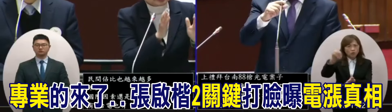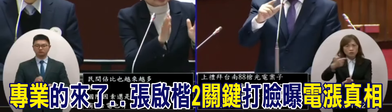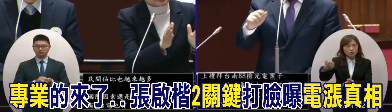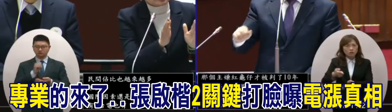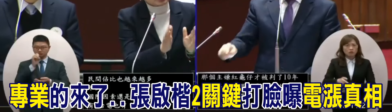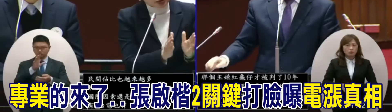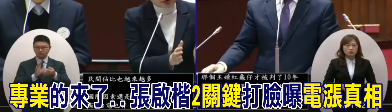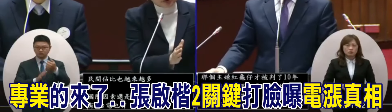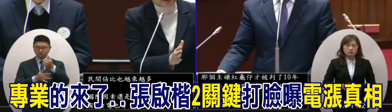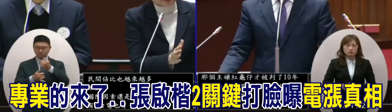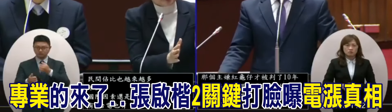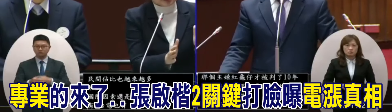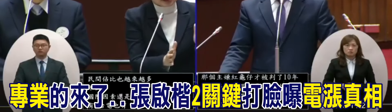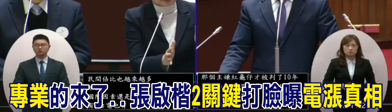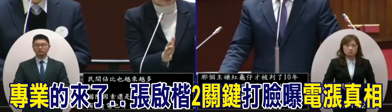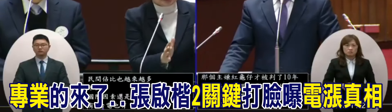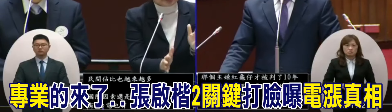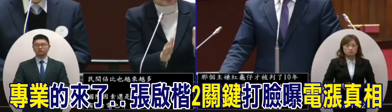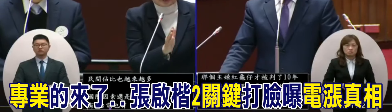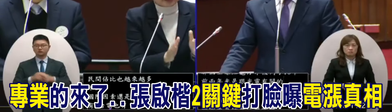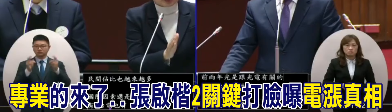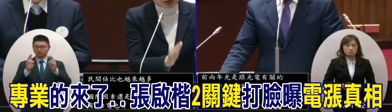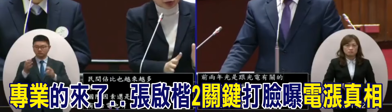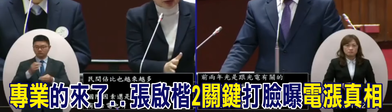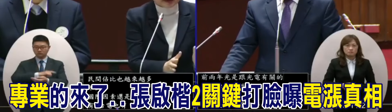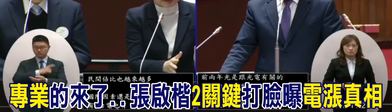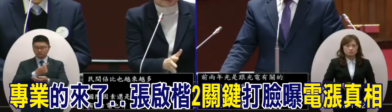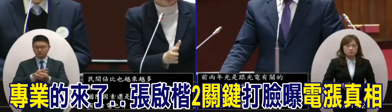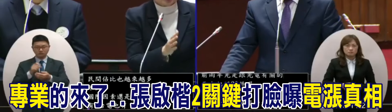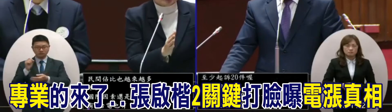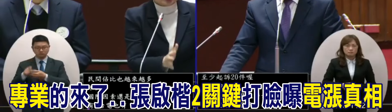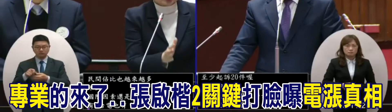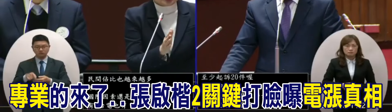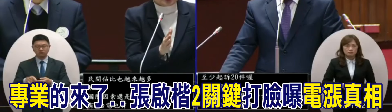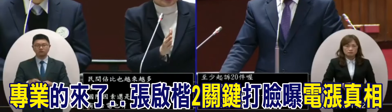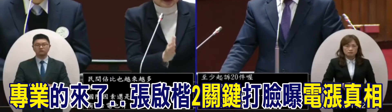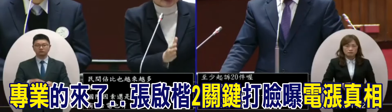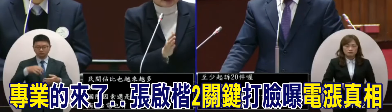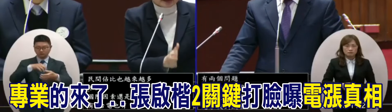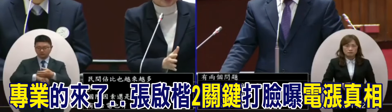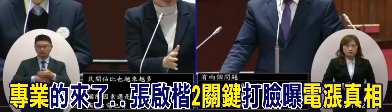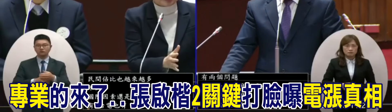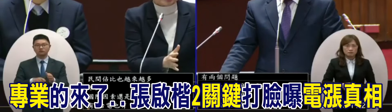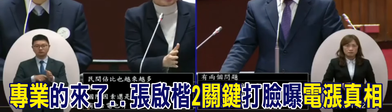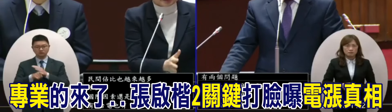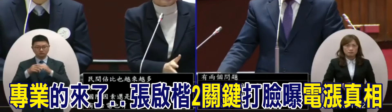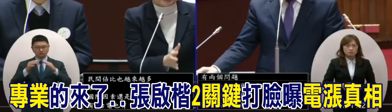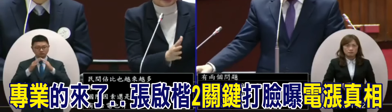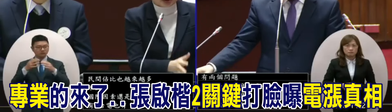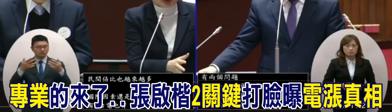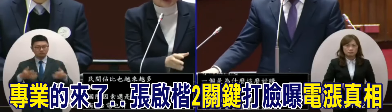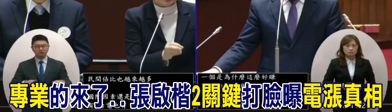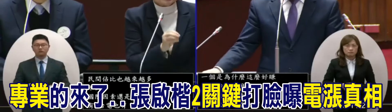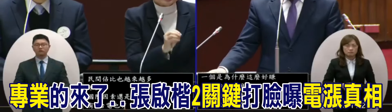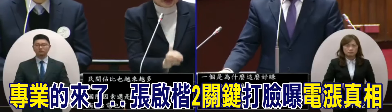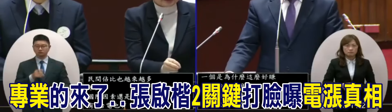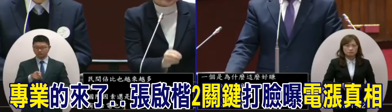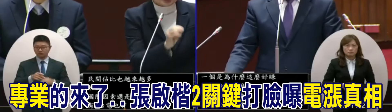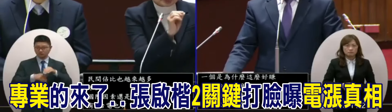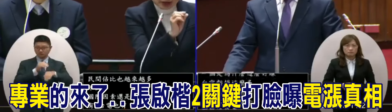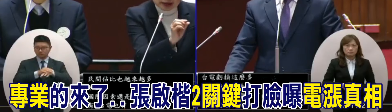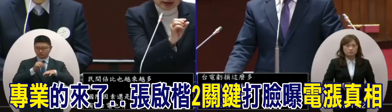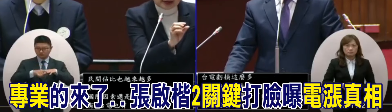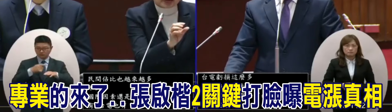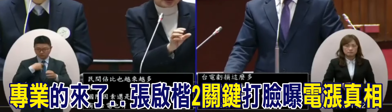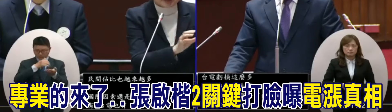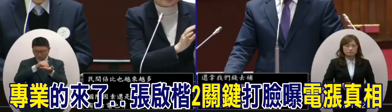告哈，事实上那个趸购汇率哈，其实里面有非常多的专家，我们用非常精确的成本来算。那当然